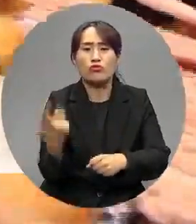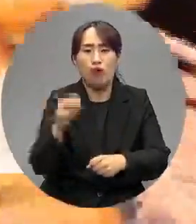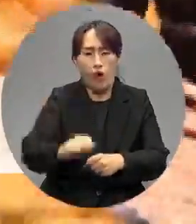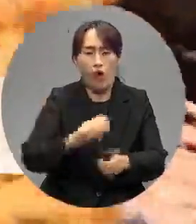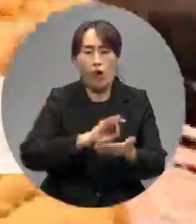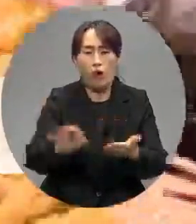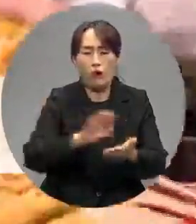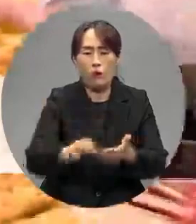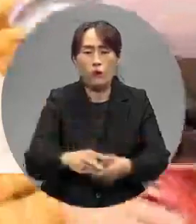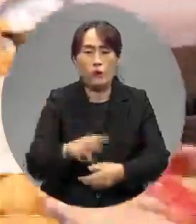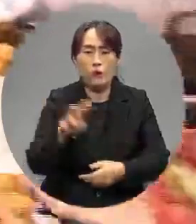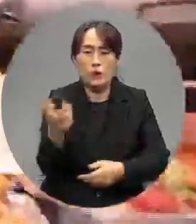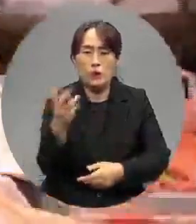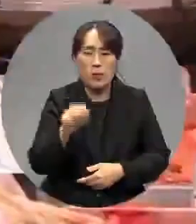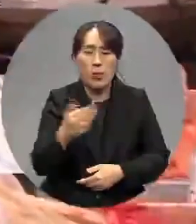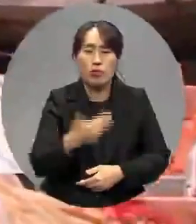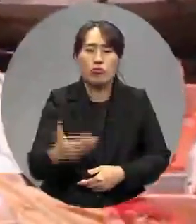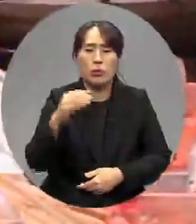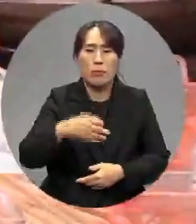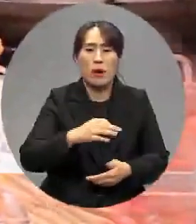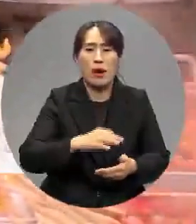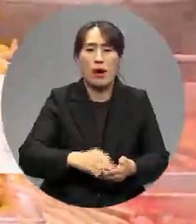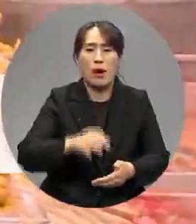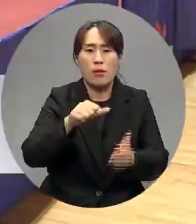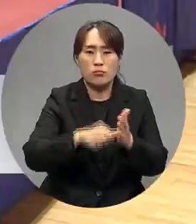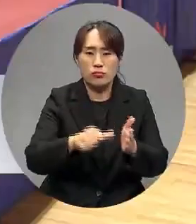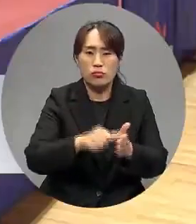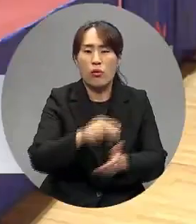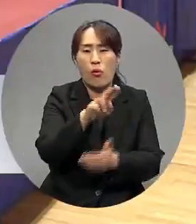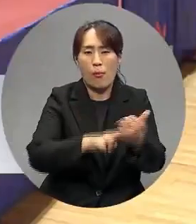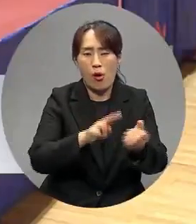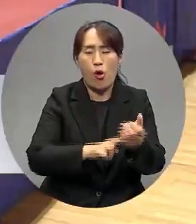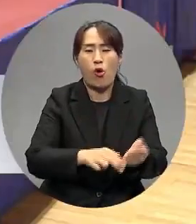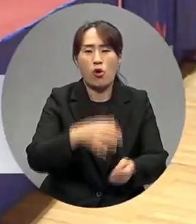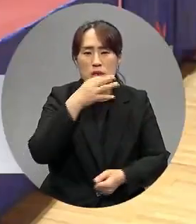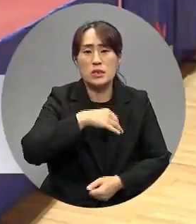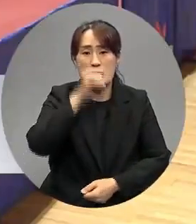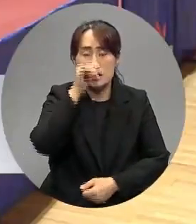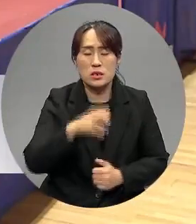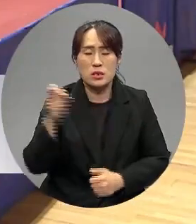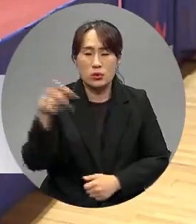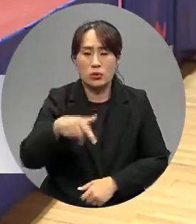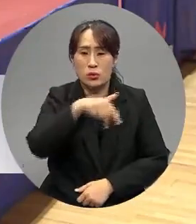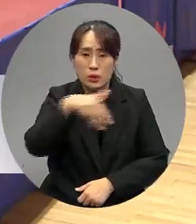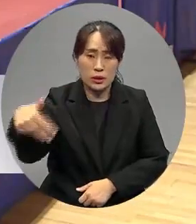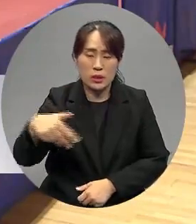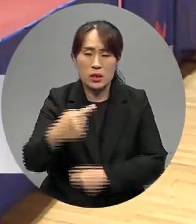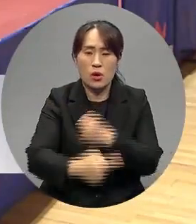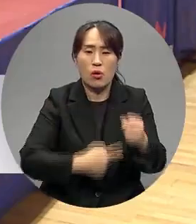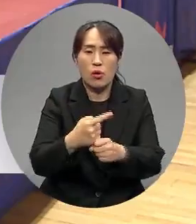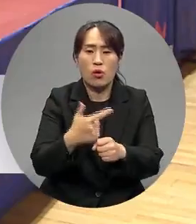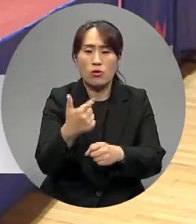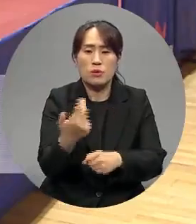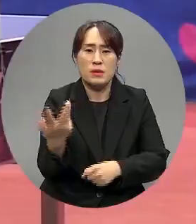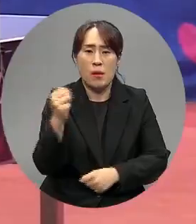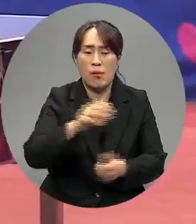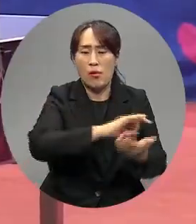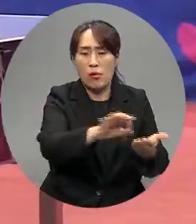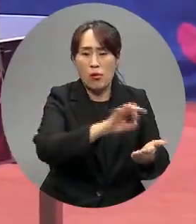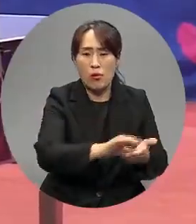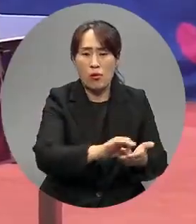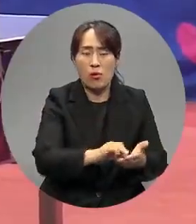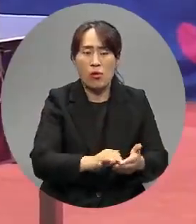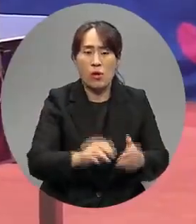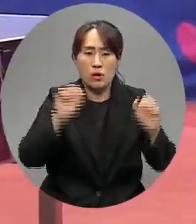주입해 20억 9천만 원의 소비를 끌어낸 것으로 추산했습니다 또 제천시가 연간 63억 원을 들여